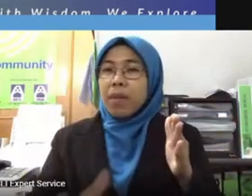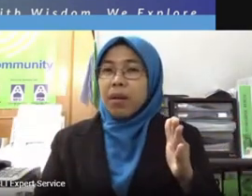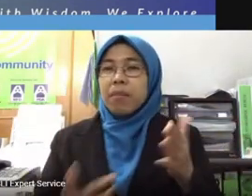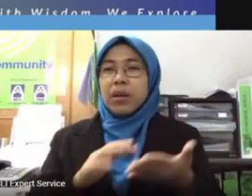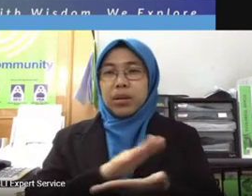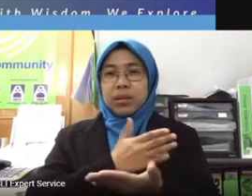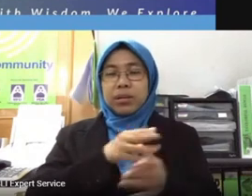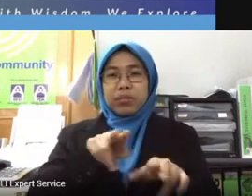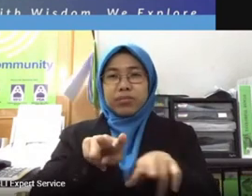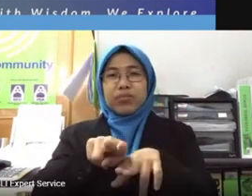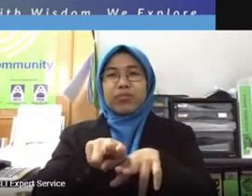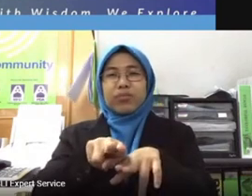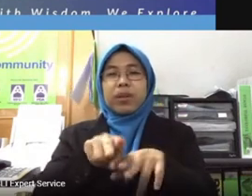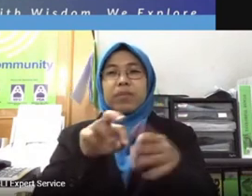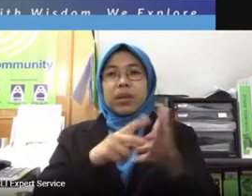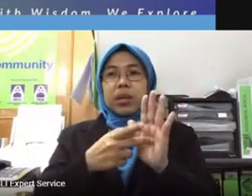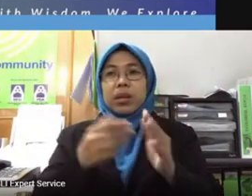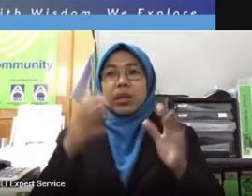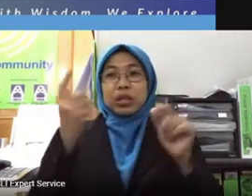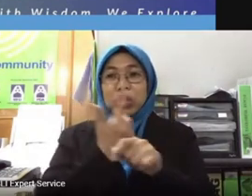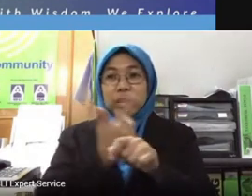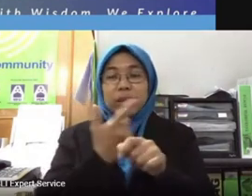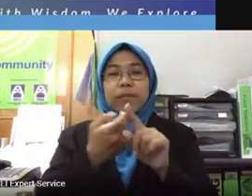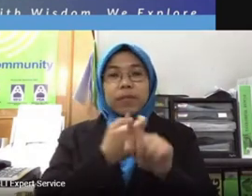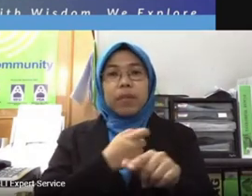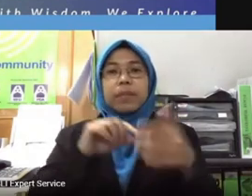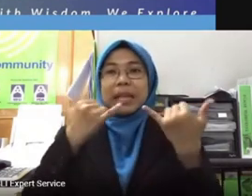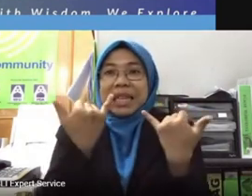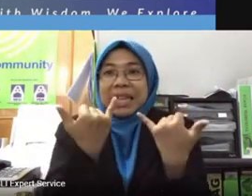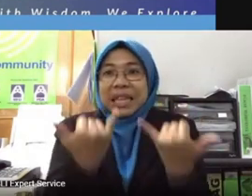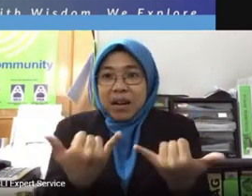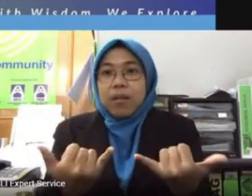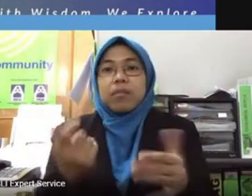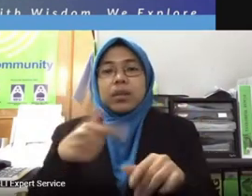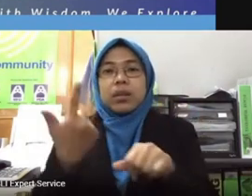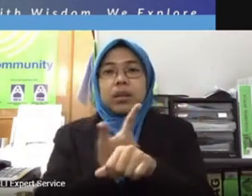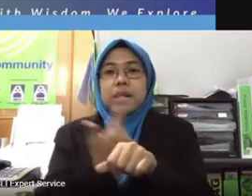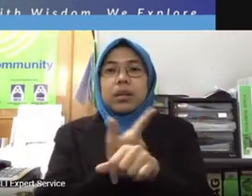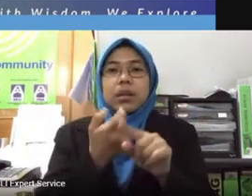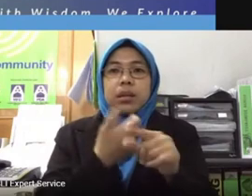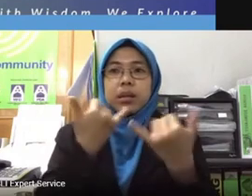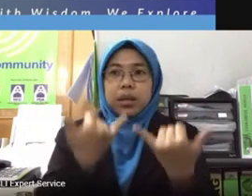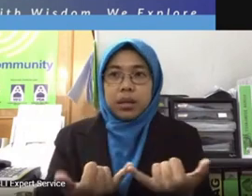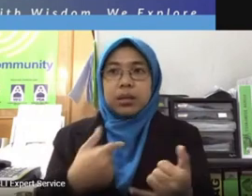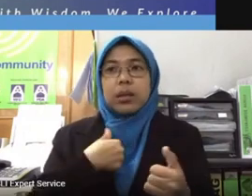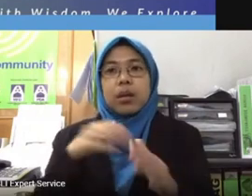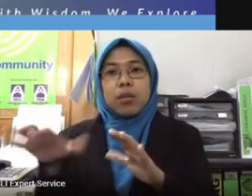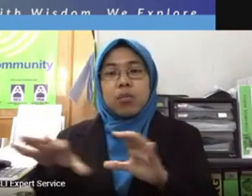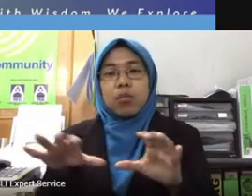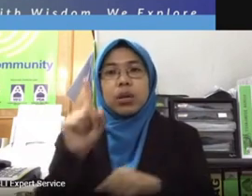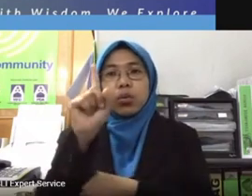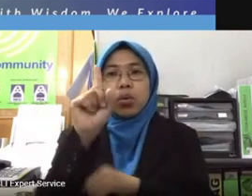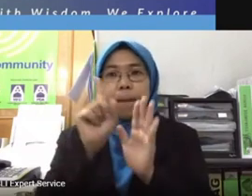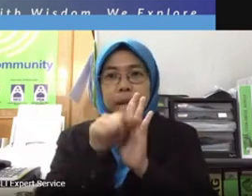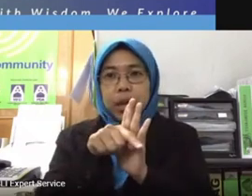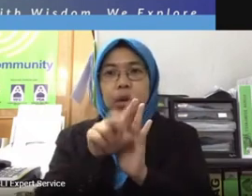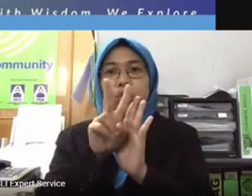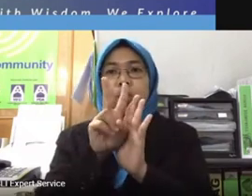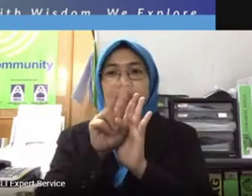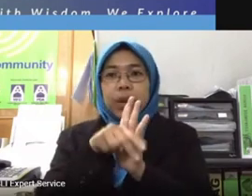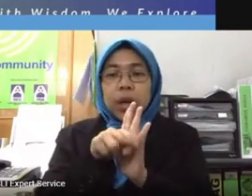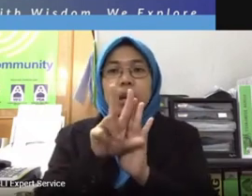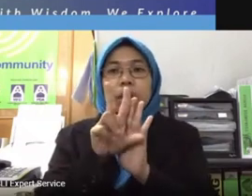Jadinya training untuk buat plank tu adalah bermula daripada sekarang ni. Jadinya sekarang ni saya dah buat plank 1 minit, 2 minit. Jadi benda